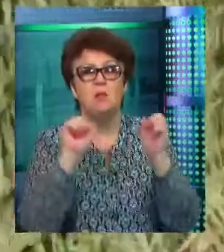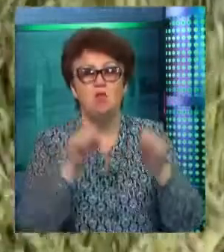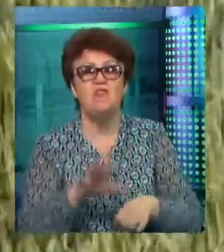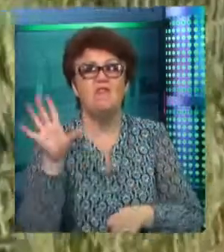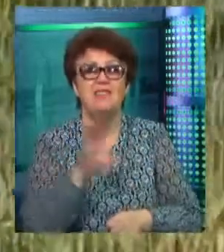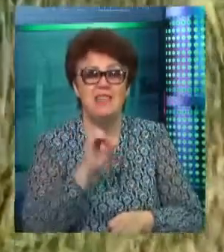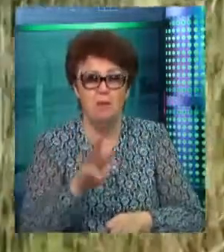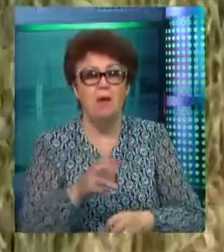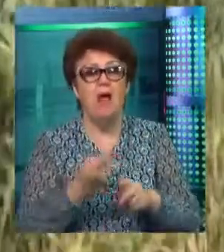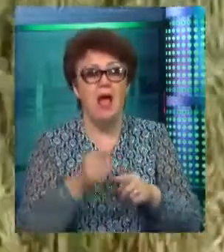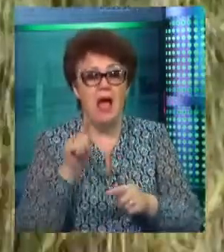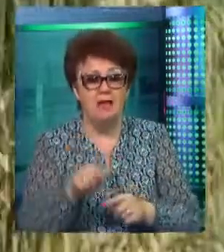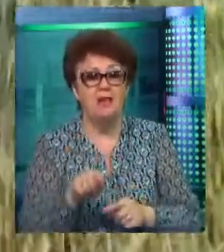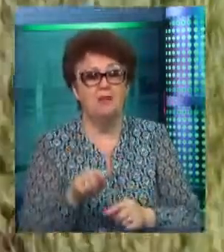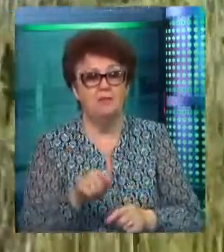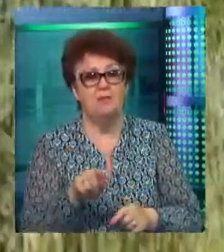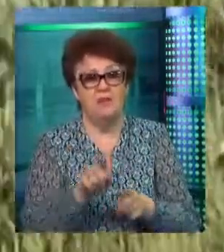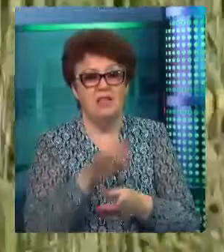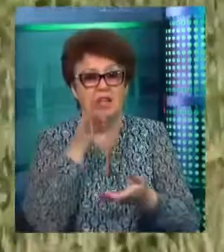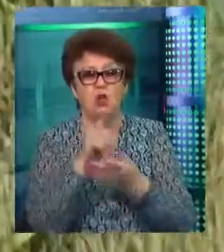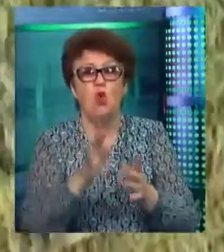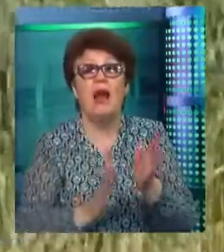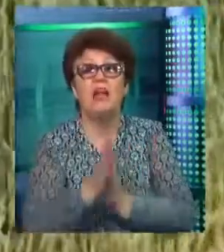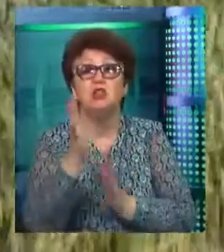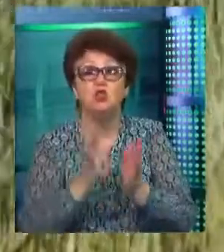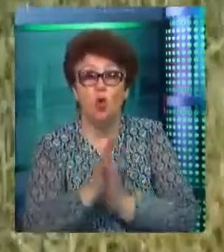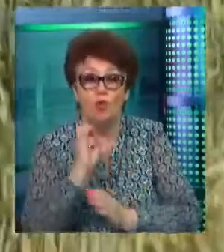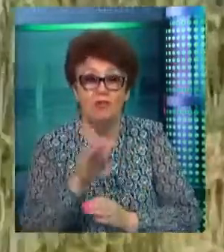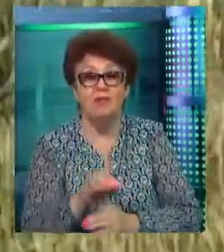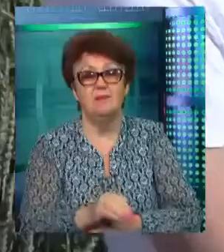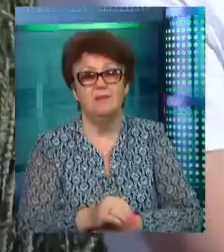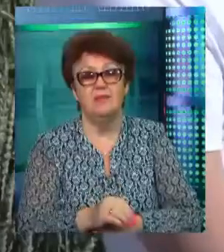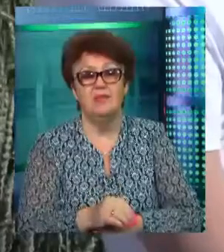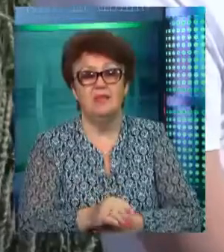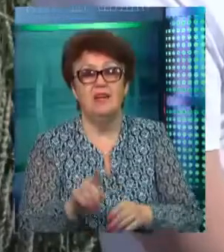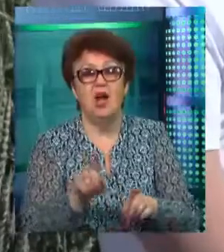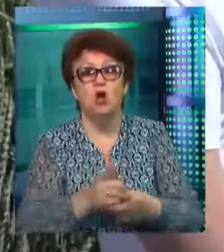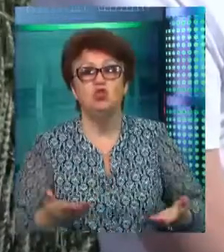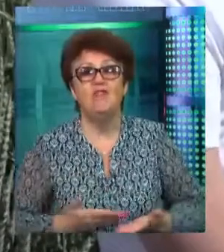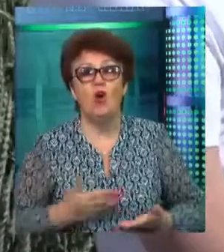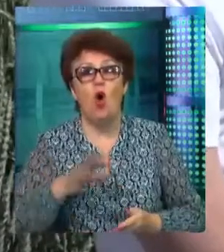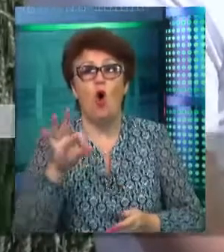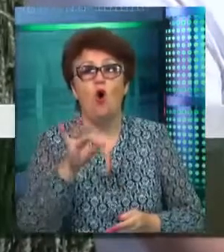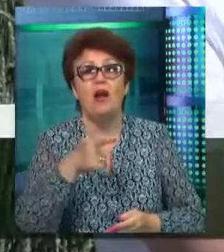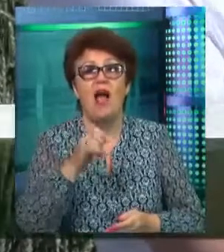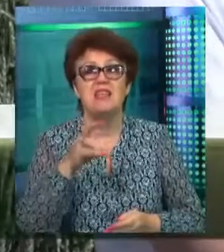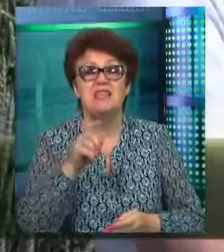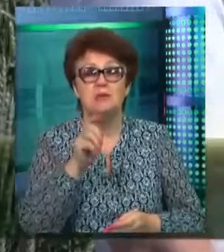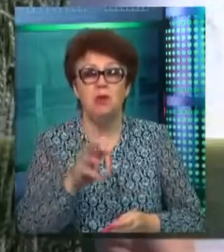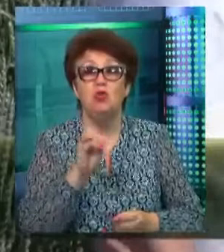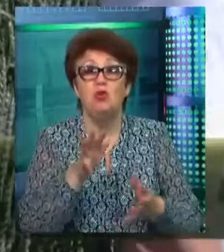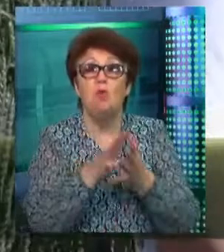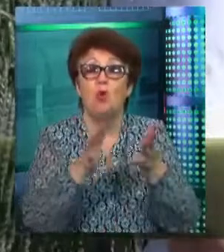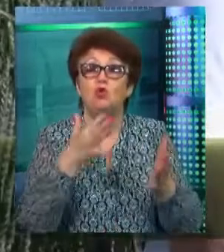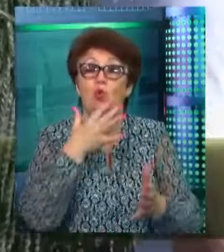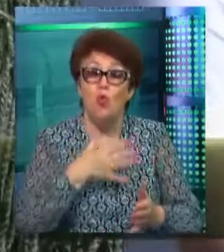это так сказать то что растет да это как живой организм зачем пожара не чем больше любишь тем